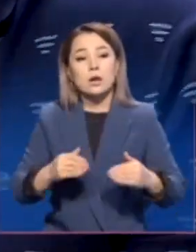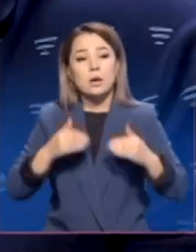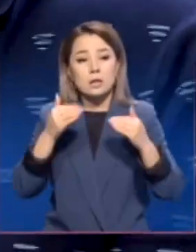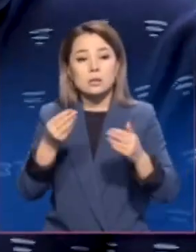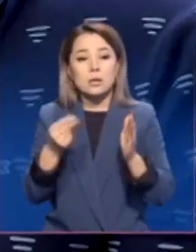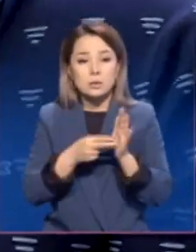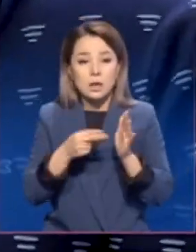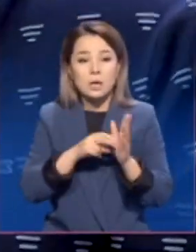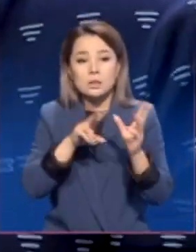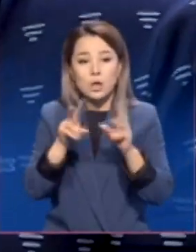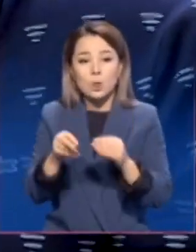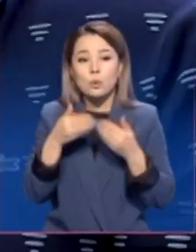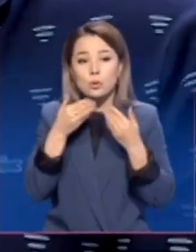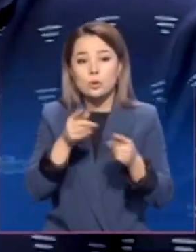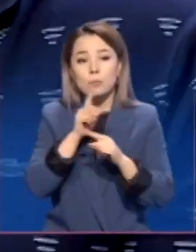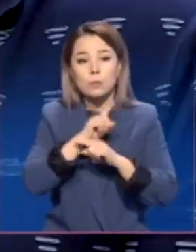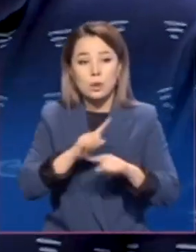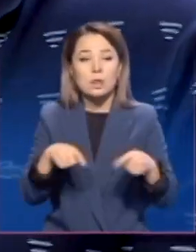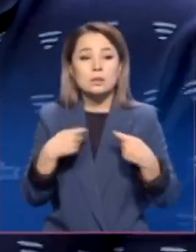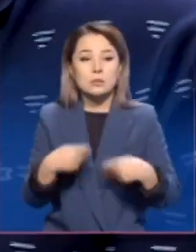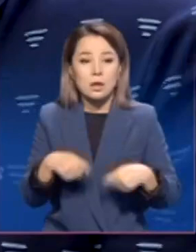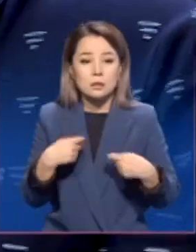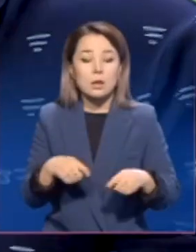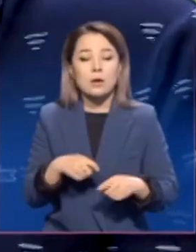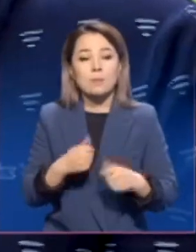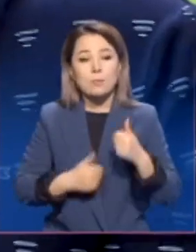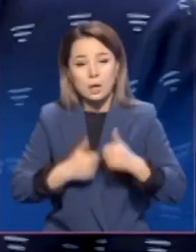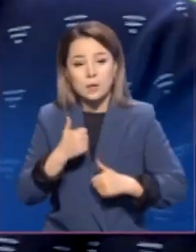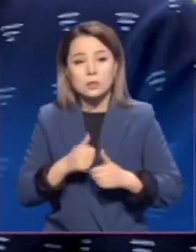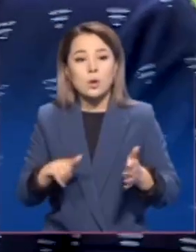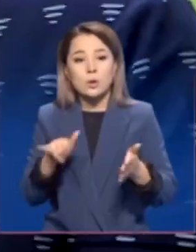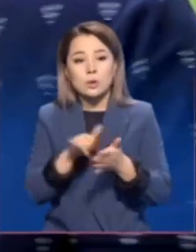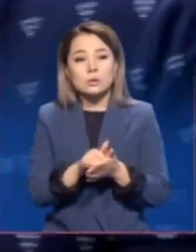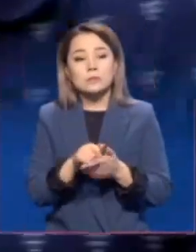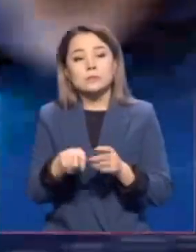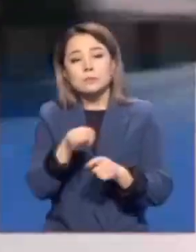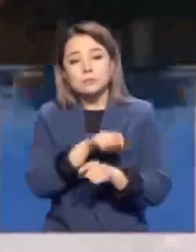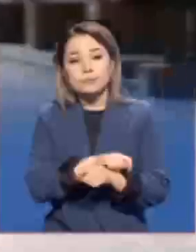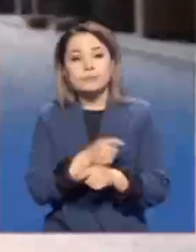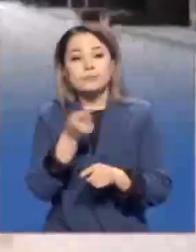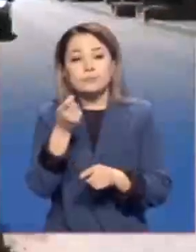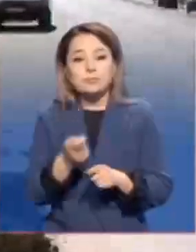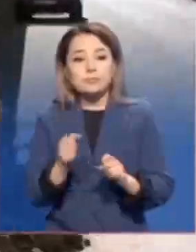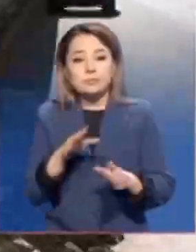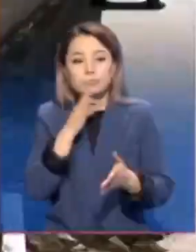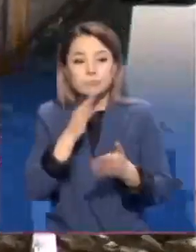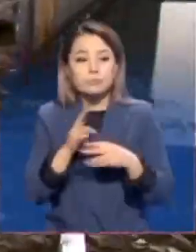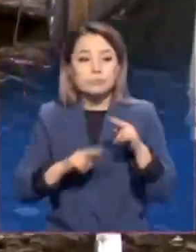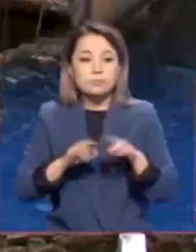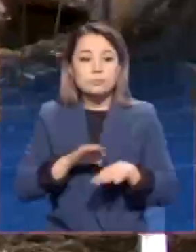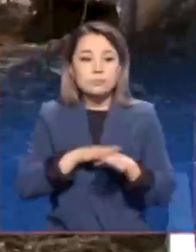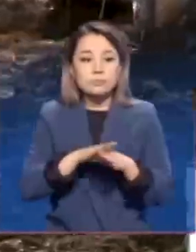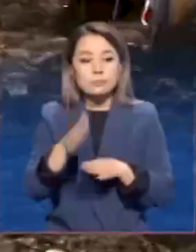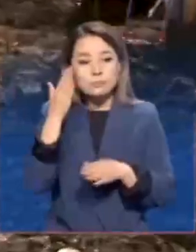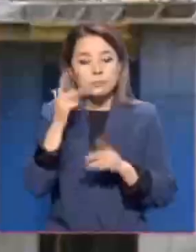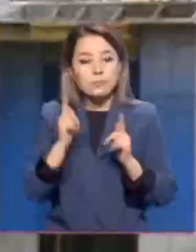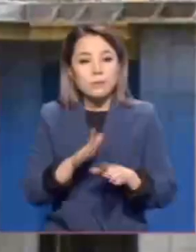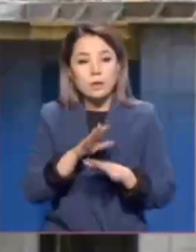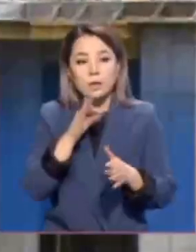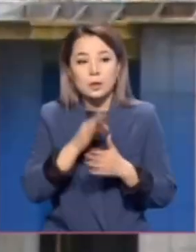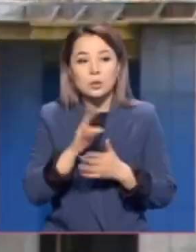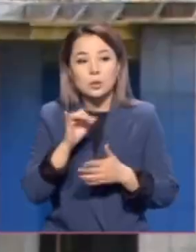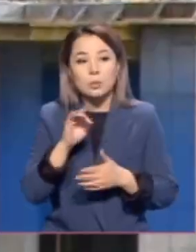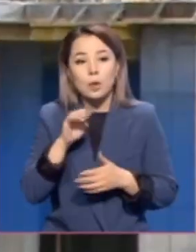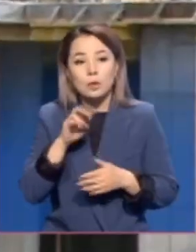Егер ондай кепілді сұраныс болмаса, нарықта бәсеке орнап, шаршы метр арзандайтын еді. Құрылысшылар бұл пікірмен де келіспейді.